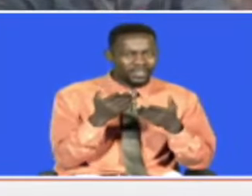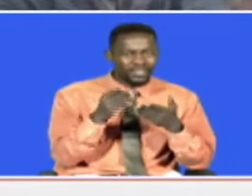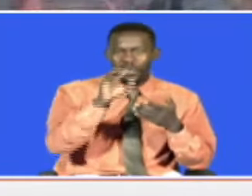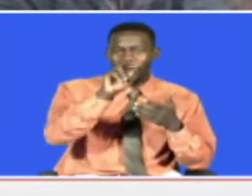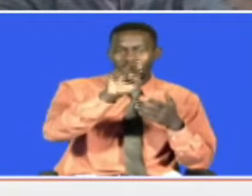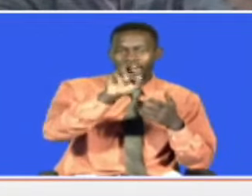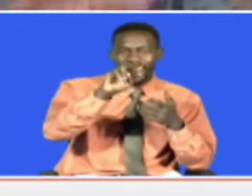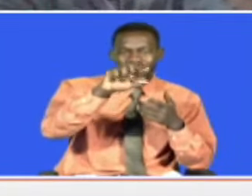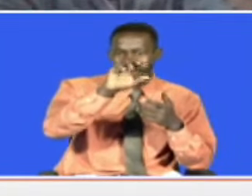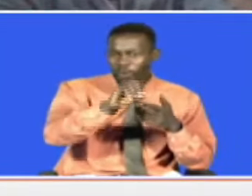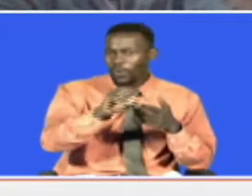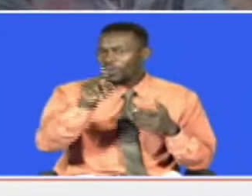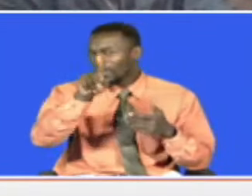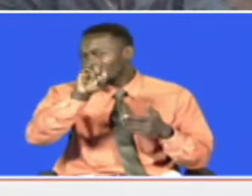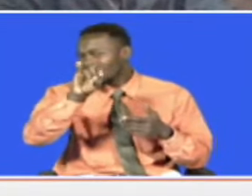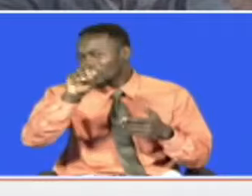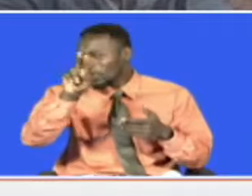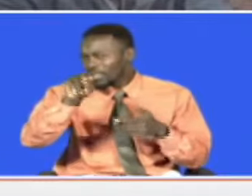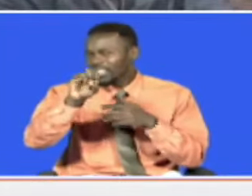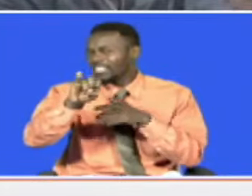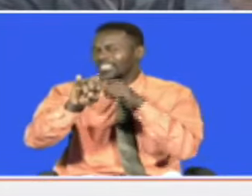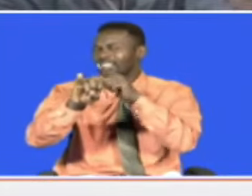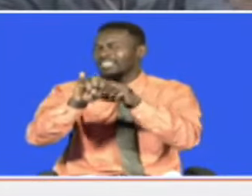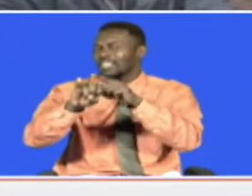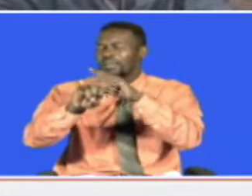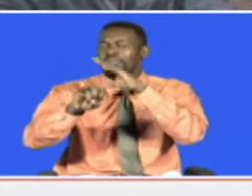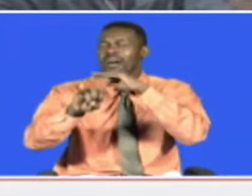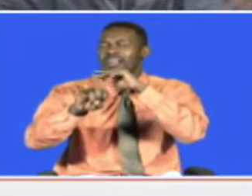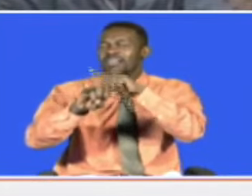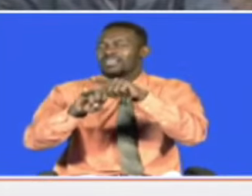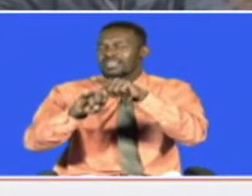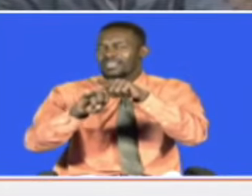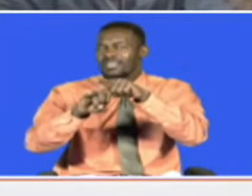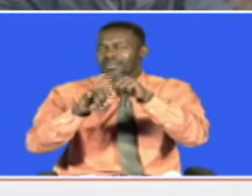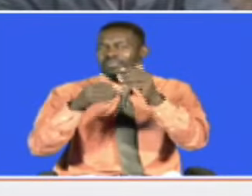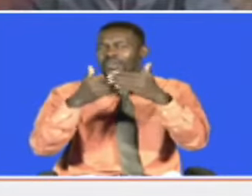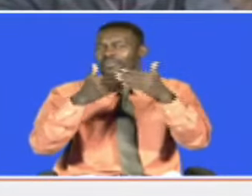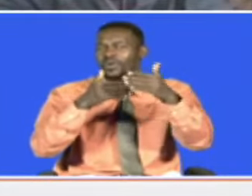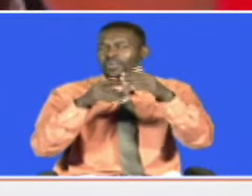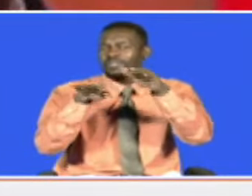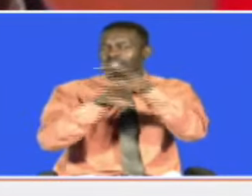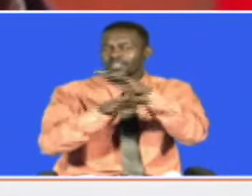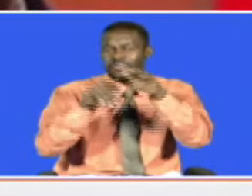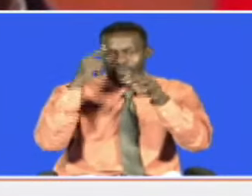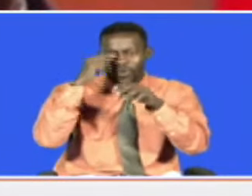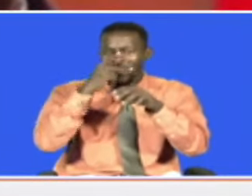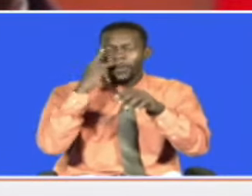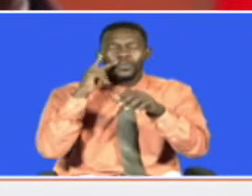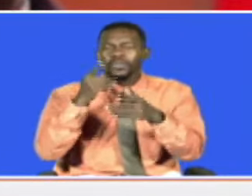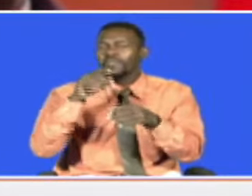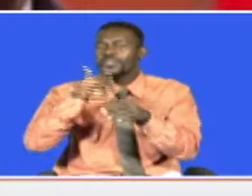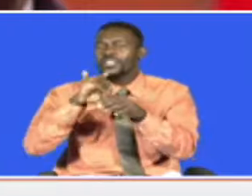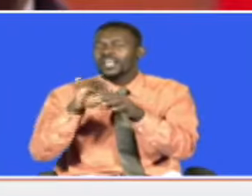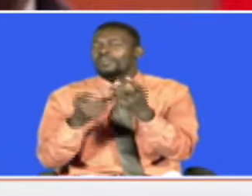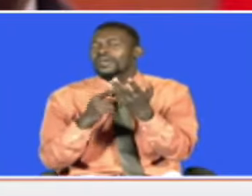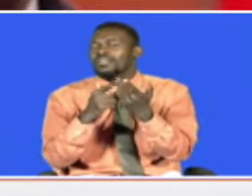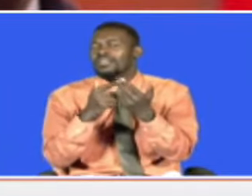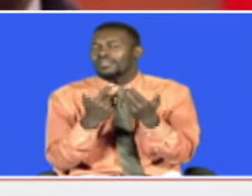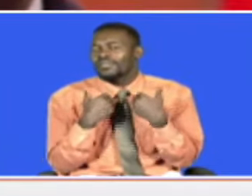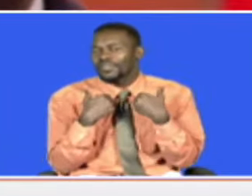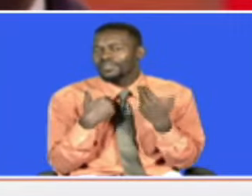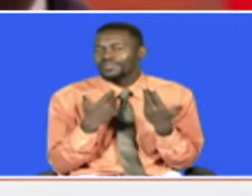Orengo, Kioni. Kioni alikuwa running mate wa Musalia, alilete kura ngapi? Azma ya Odinga ya uwenyekiti wa